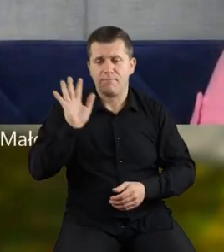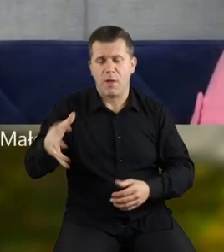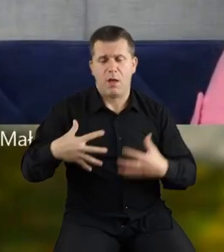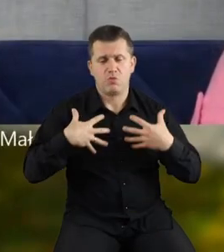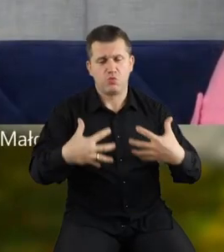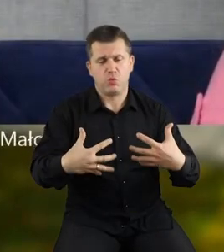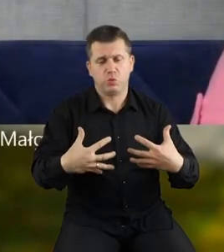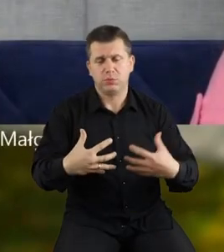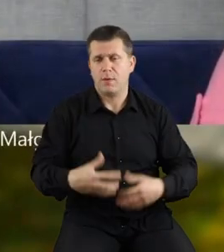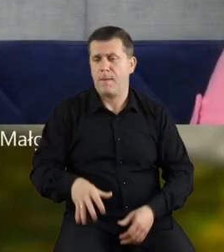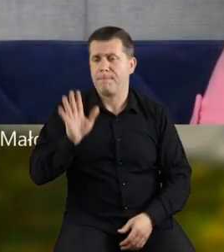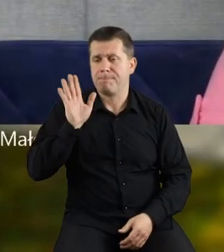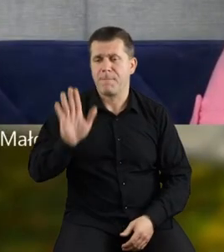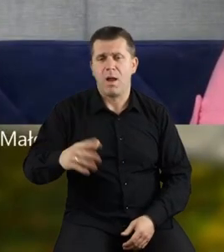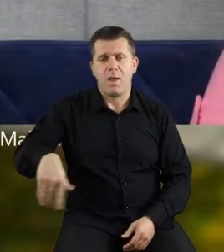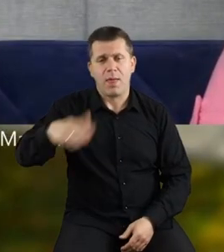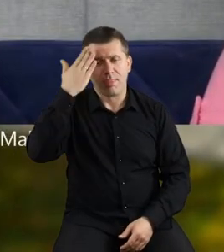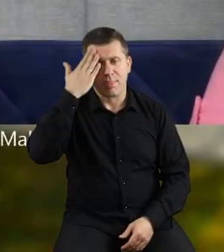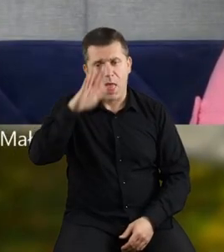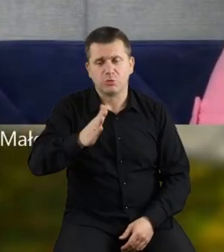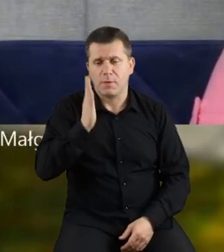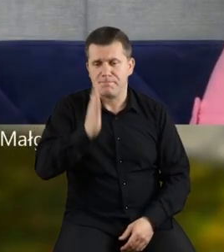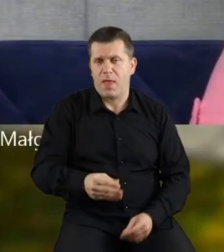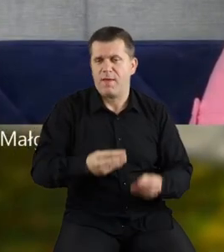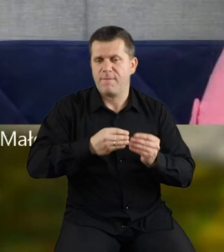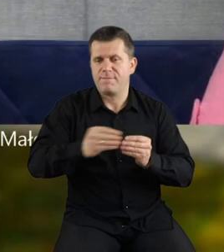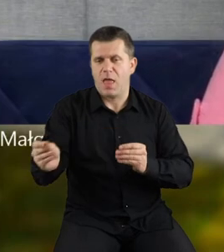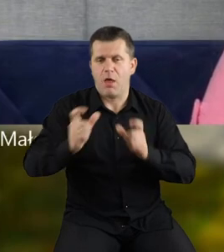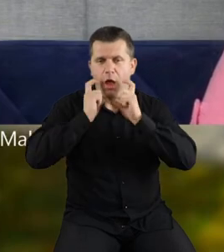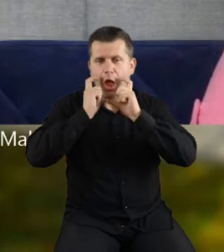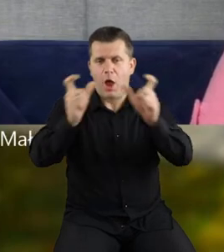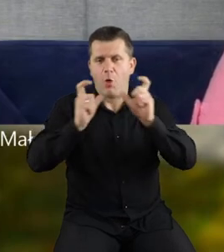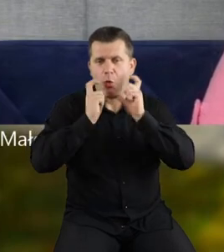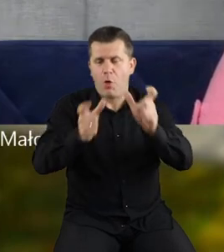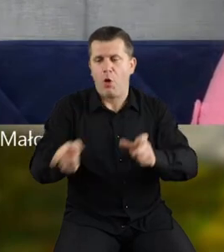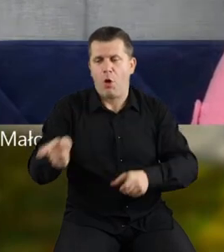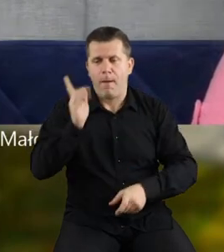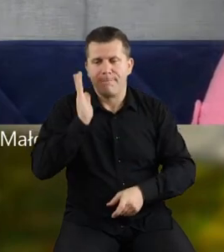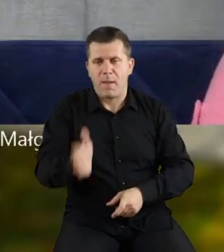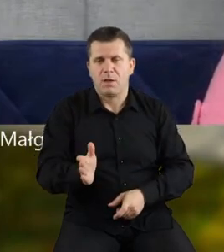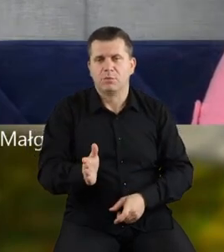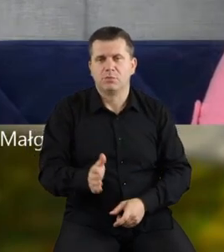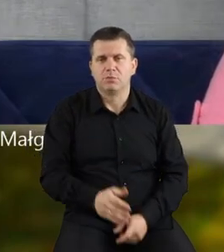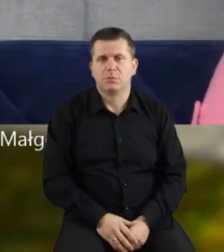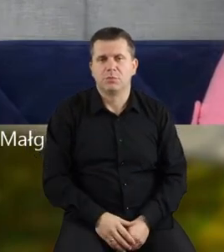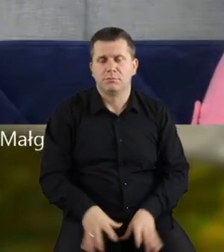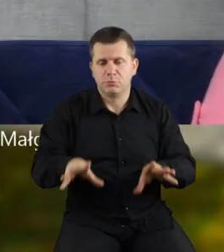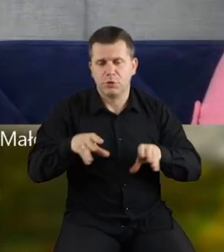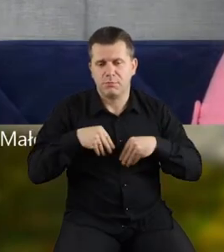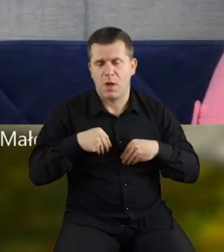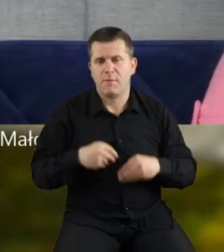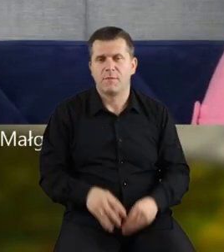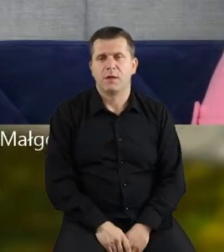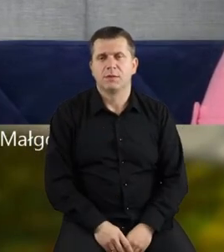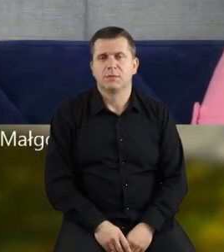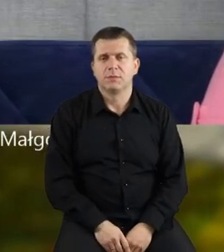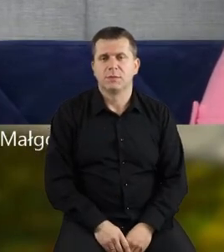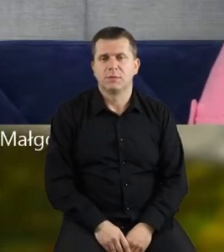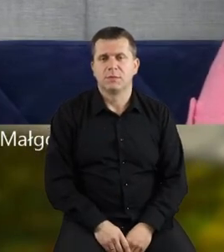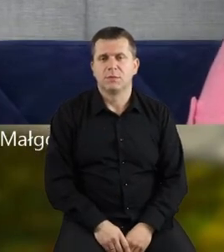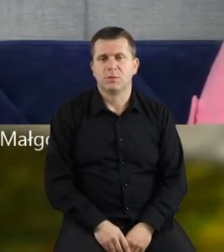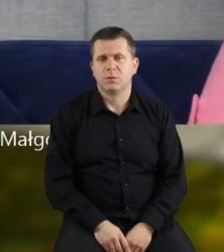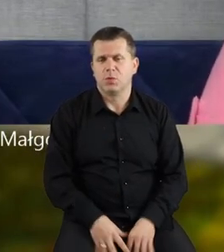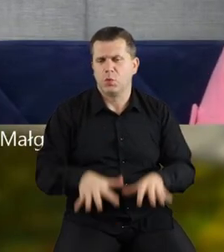dzięki jej dużemu biustowi mają nadzieję w redakcji, że pojawi się więcej ogłoszeń, które ona będzie